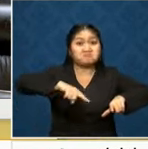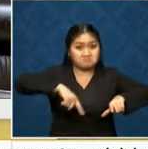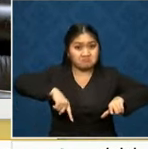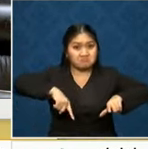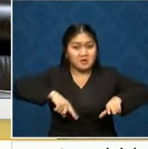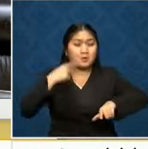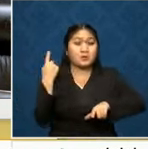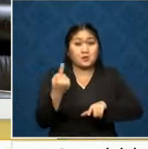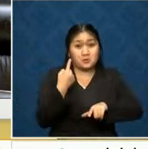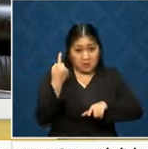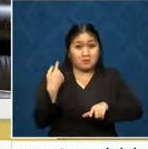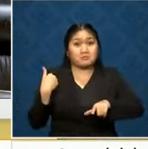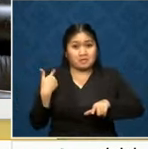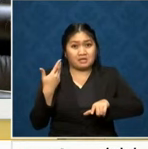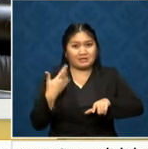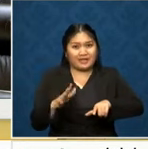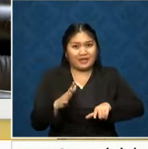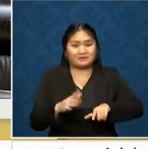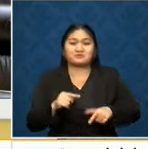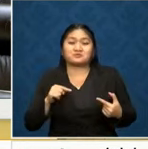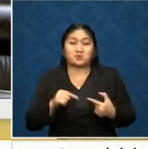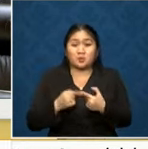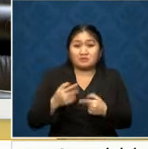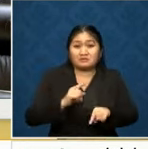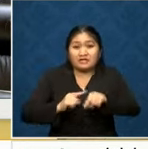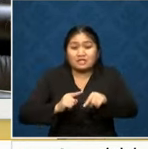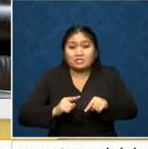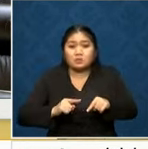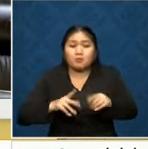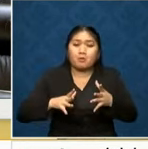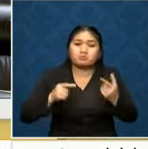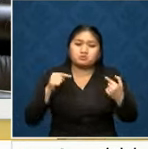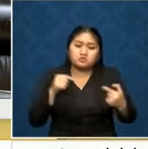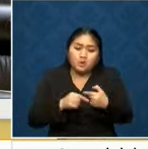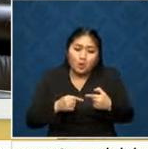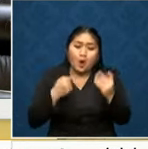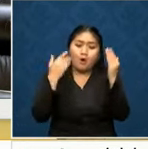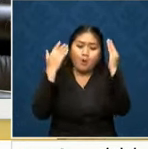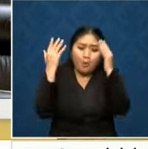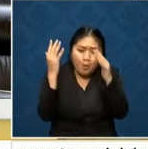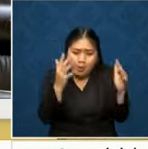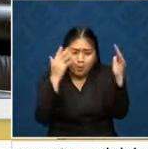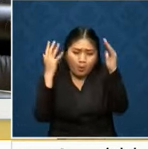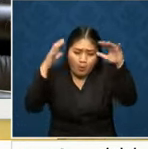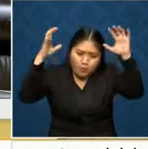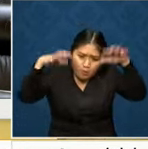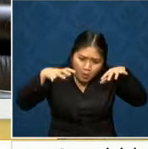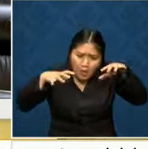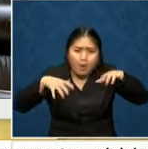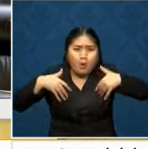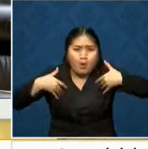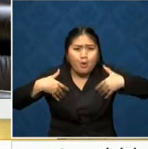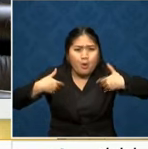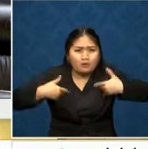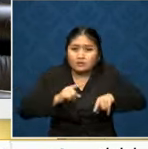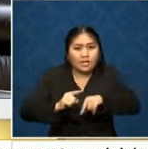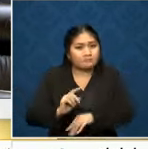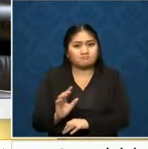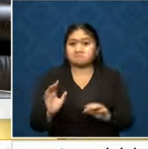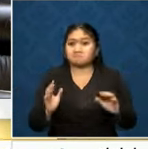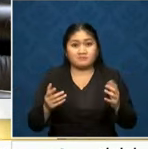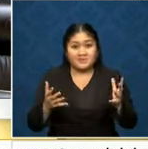ยวอยู่แล้วก็จะทำให้ไม่มีหน้าโลหน้าไฮเพราะจะมีนักลงทุนจากทั่วโลกมาใช้บริการตลอดทั้งปีและในส่วนของเจ้าหน้าที่ต